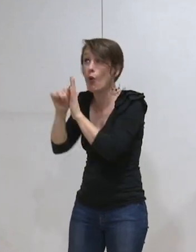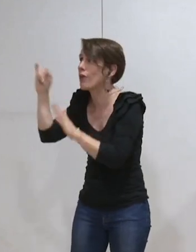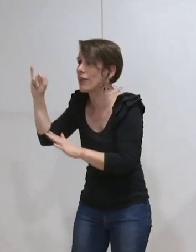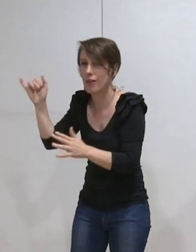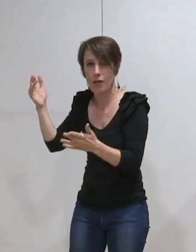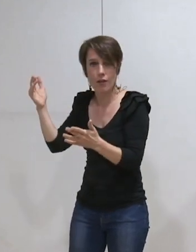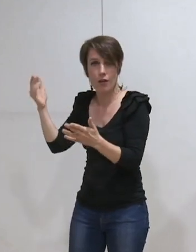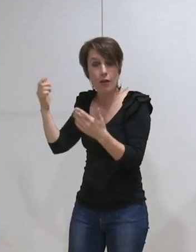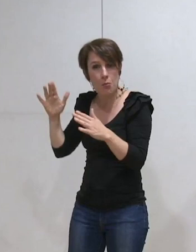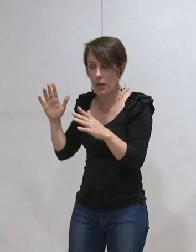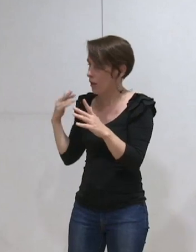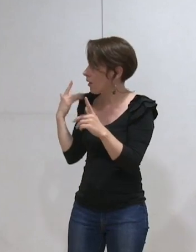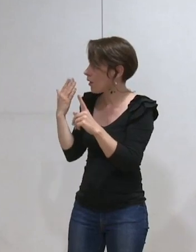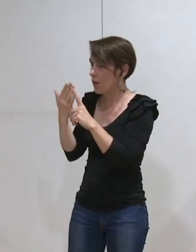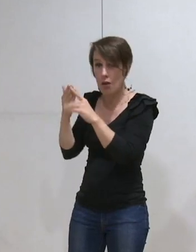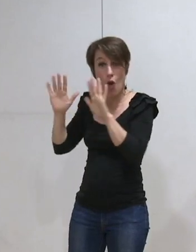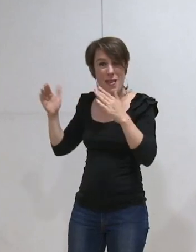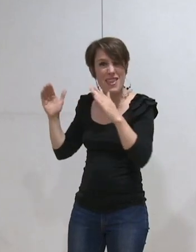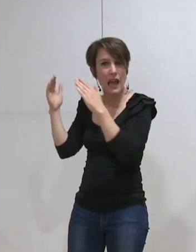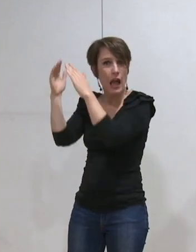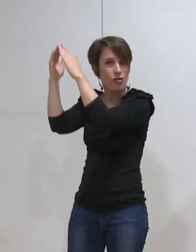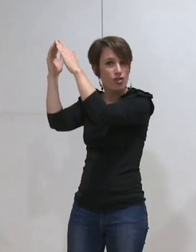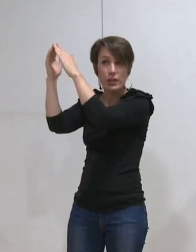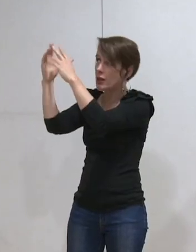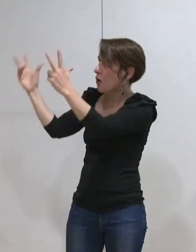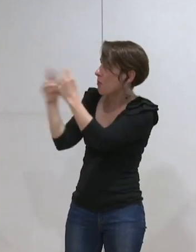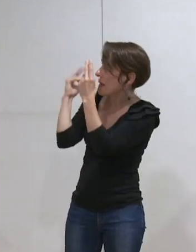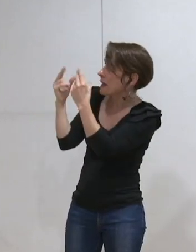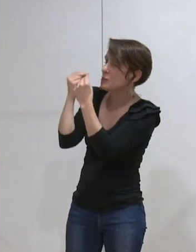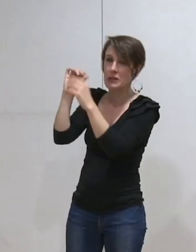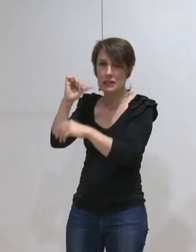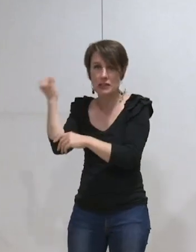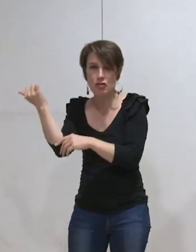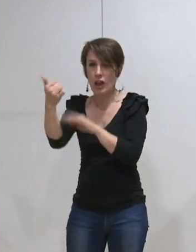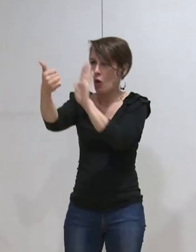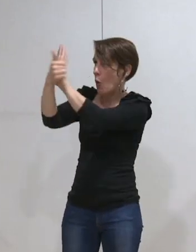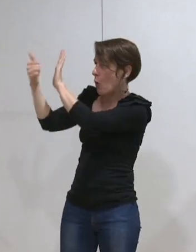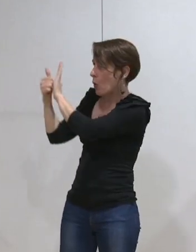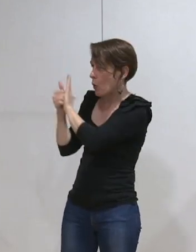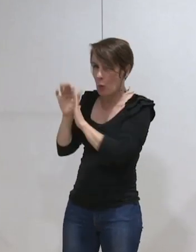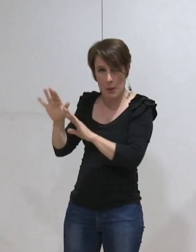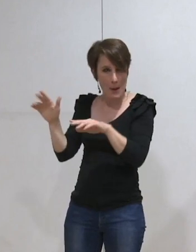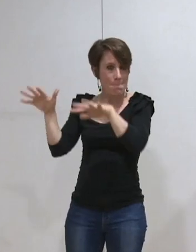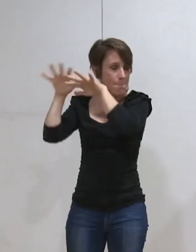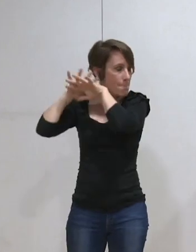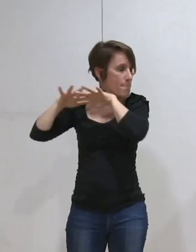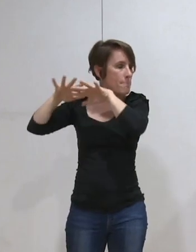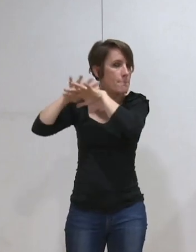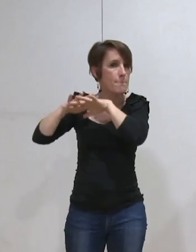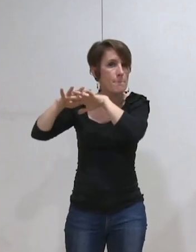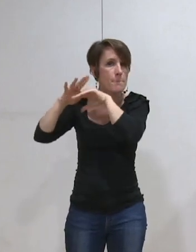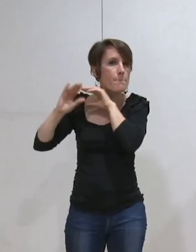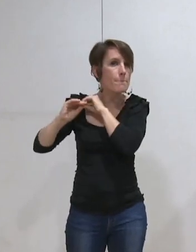hiérarchie nous explique à quoi sont employés les personnels de la Métro alors voilà pourquoi nous nous